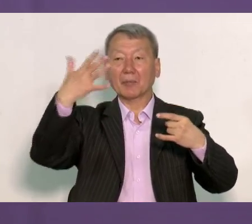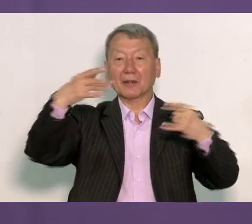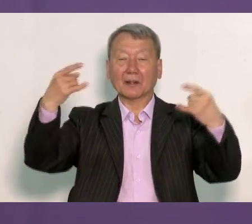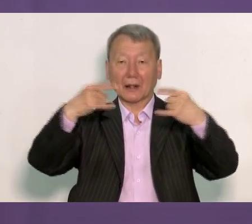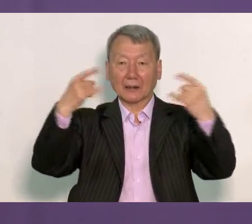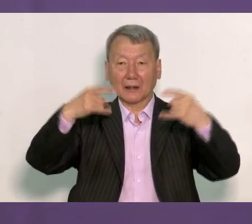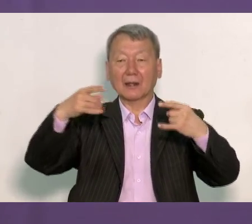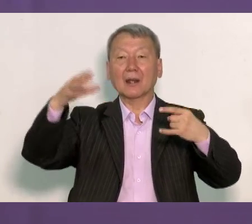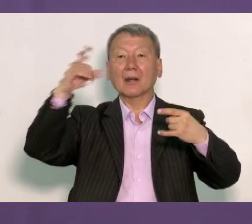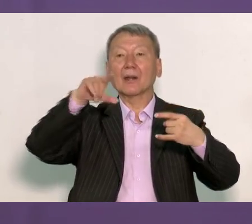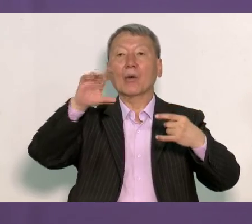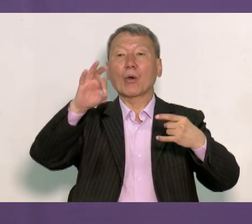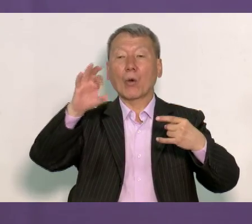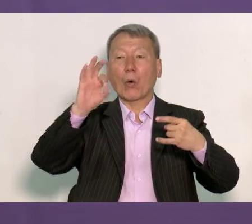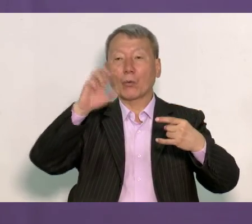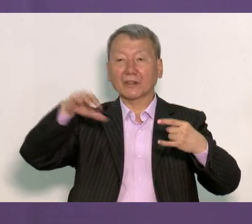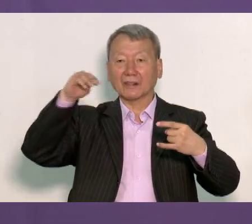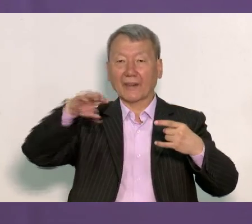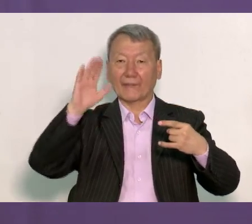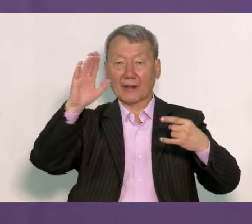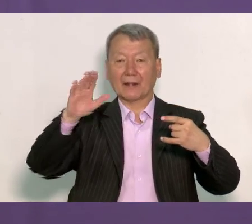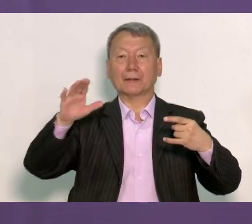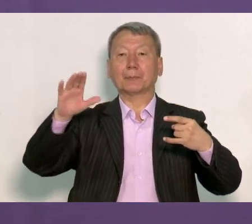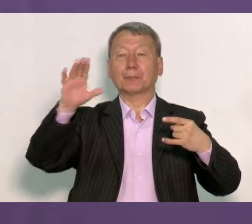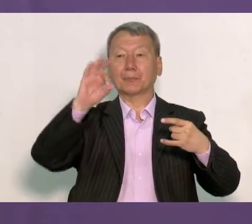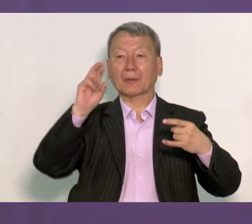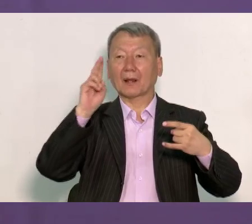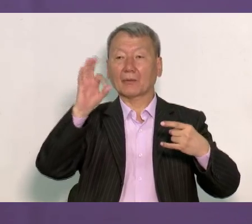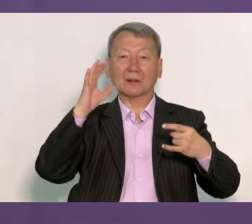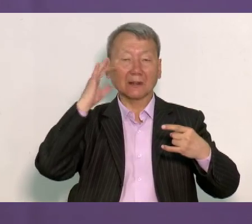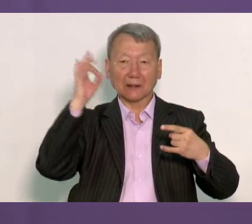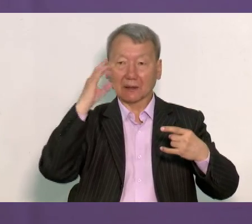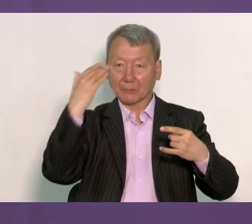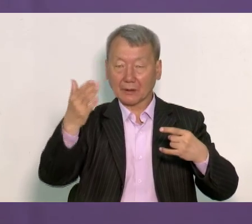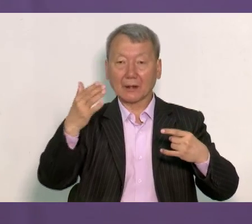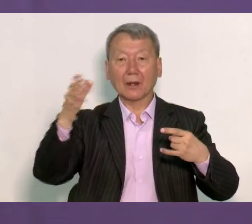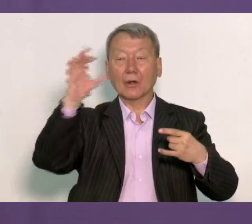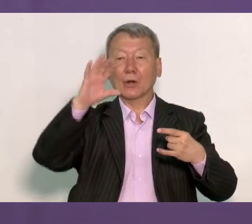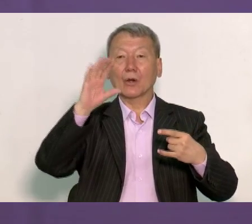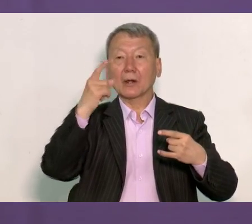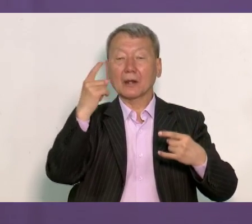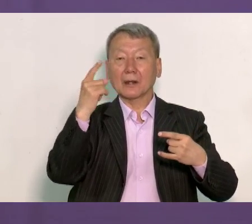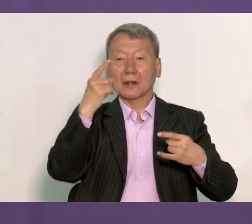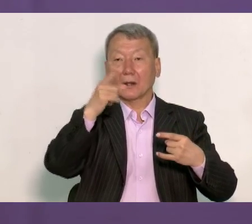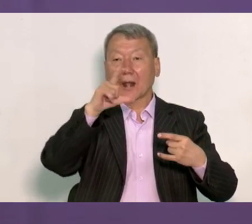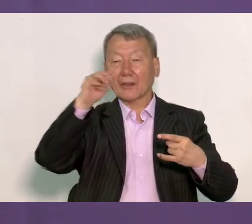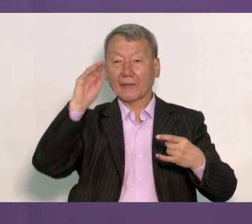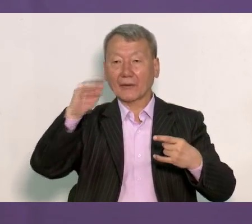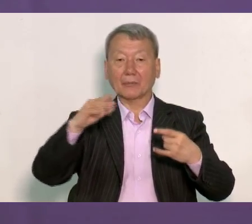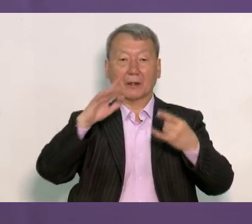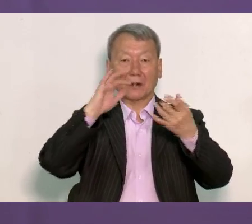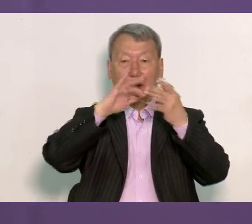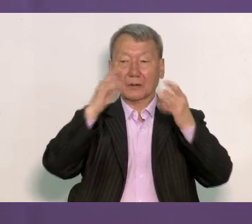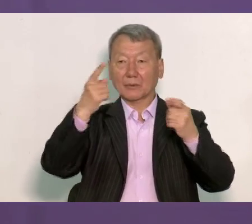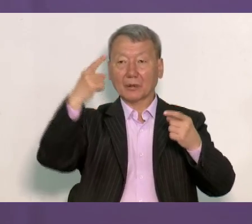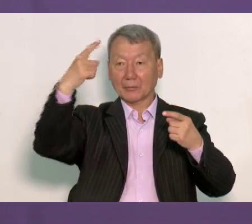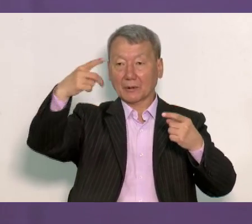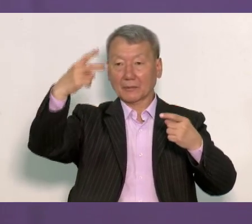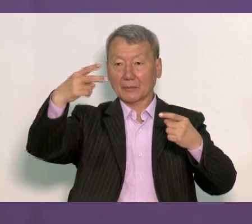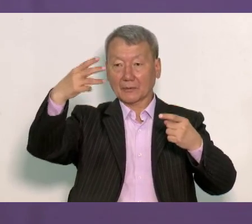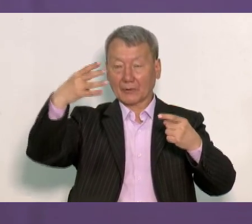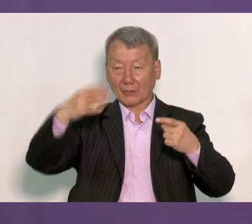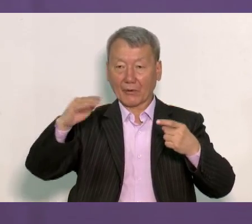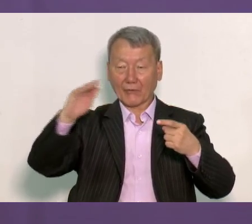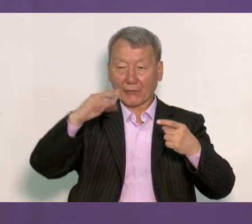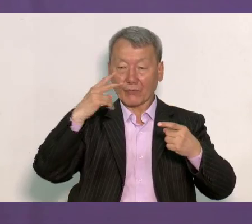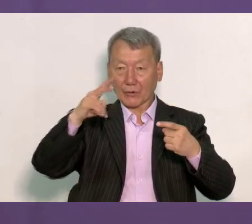5-чи канал телеканалдарынан, облустук медиа борбордон, Кабар Кыргыз улуттук маалымат агенттигинен, ошондой эле Эл ФМ, Биринчи радио, Кыргыз радиосу, Марал